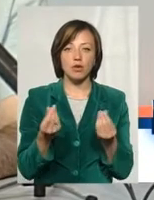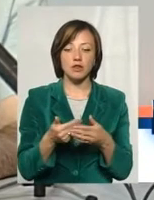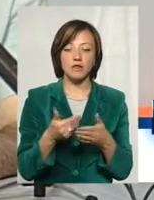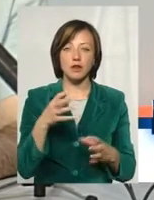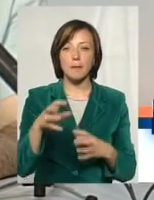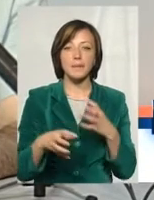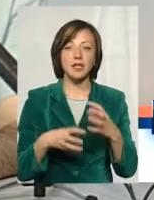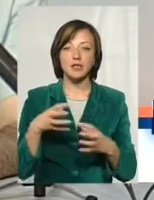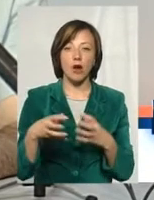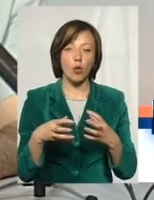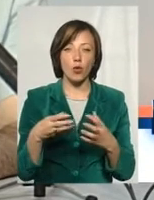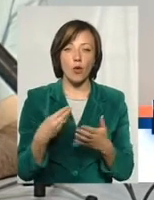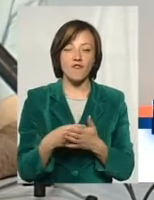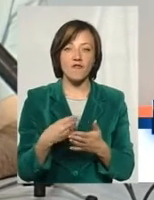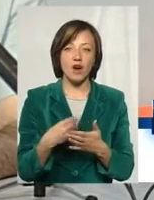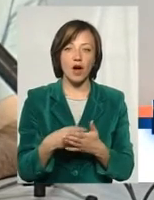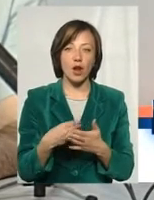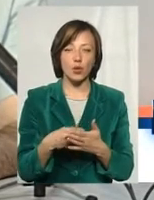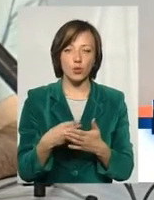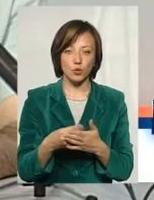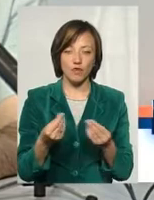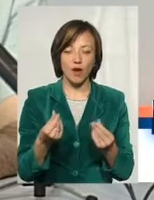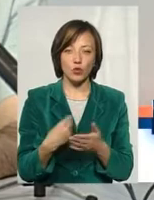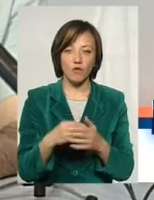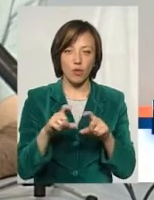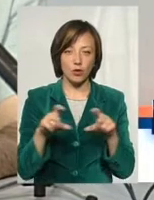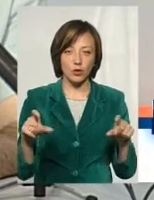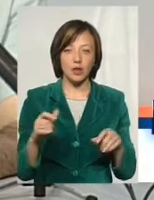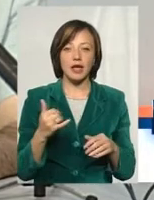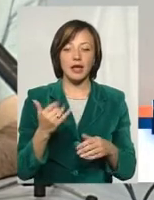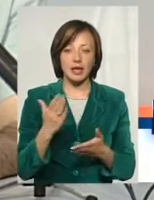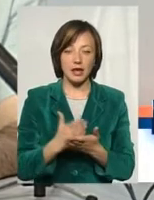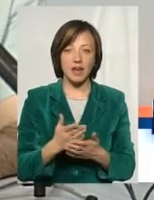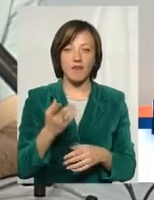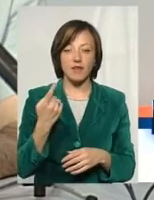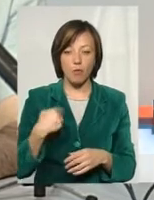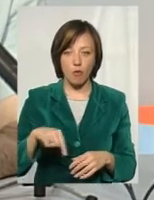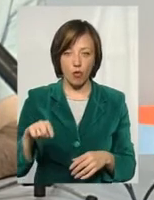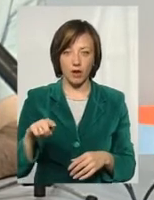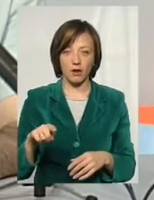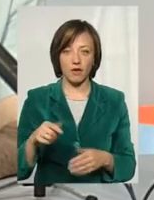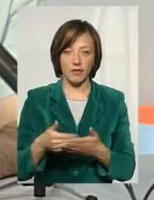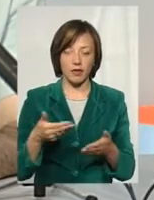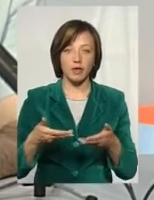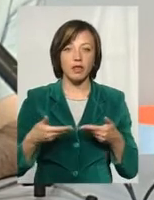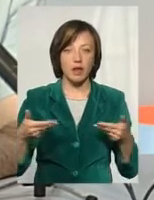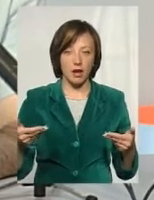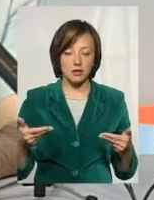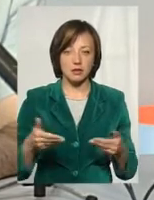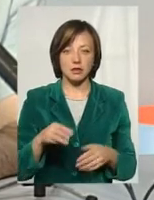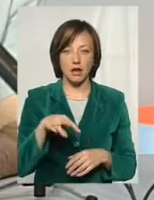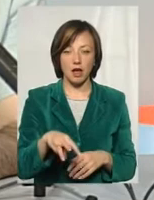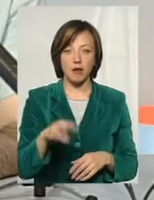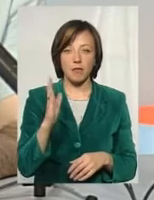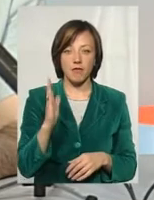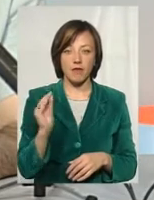Міжнародного валютного фонду. І в нас є певні вимоги перед Міжнародним валютним фондом. І